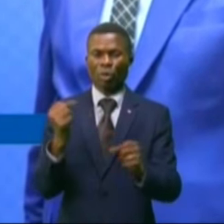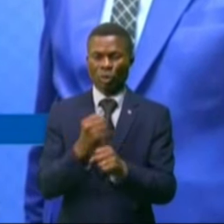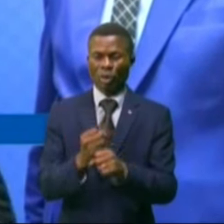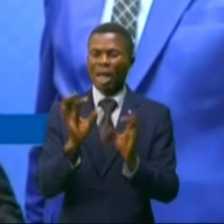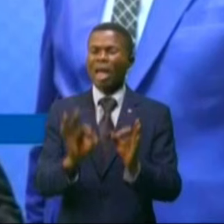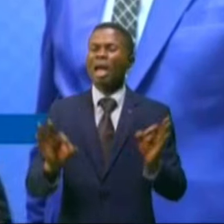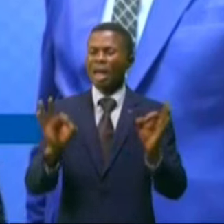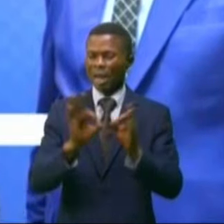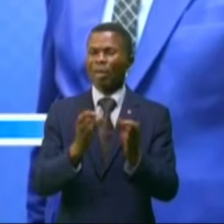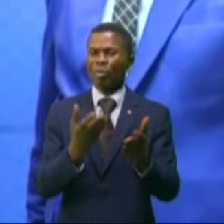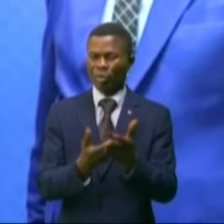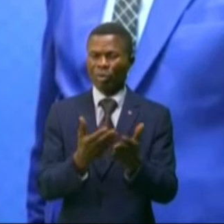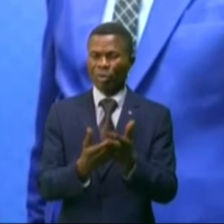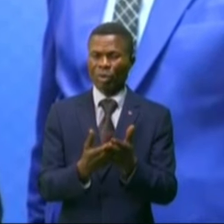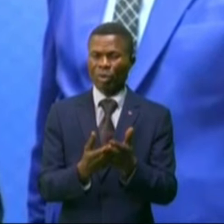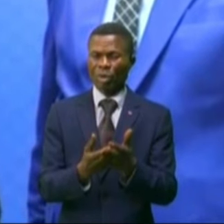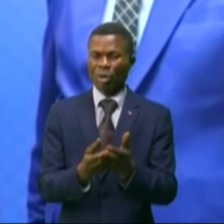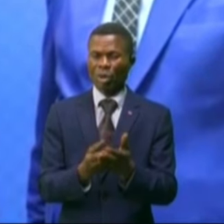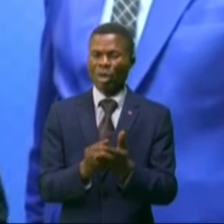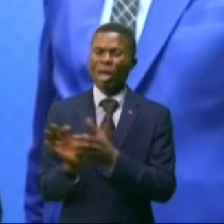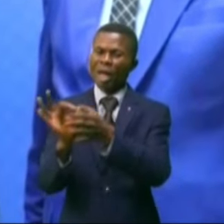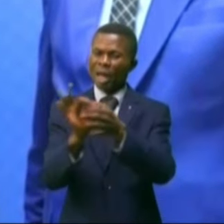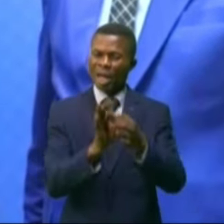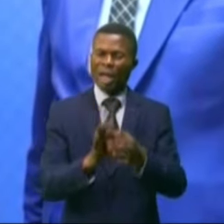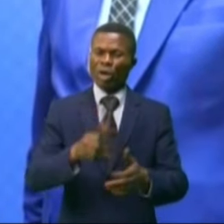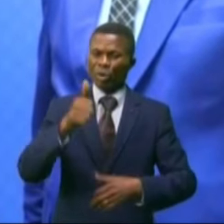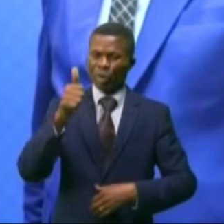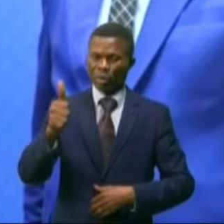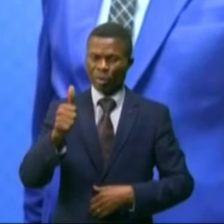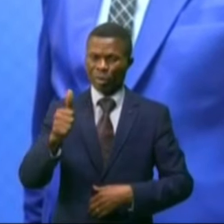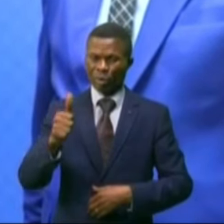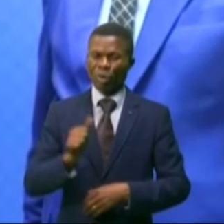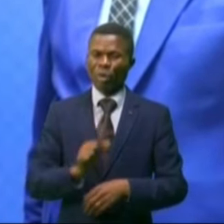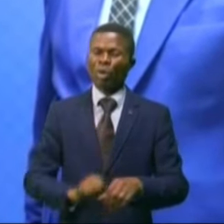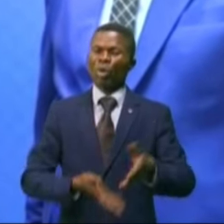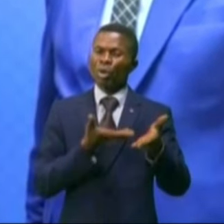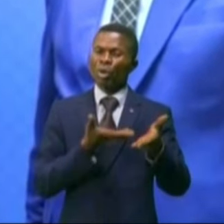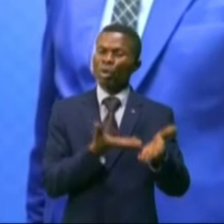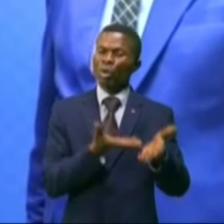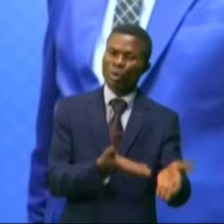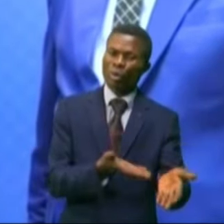important qu'il y ait une bonne cohérence dans les interventions pour que